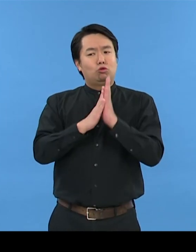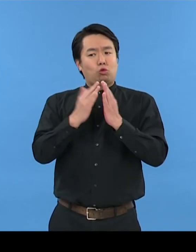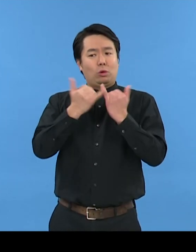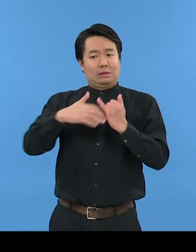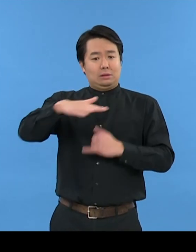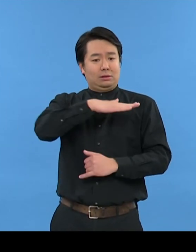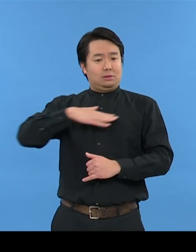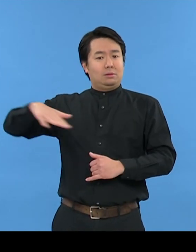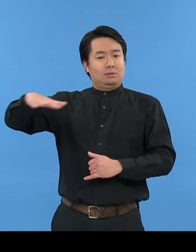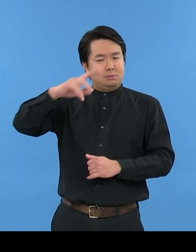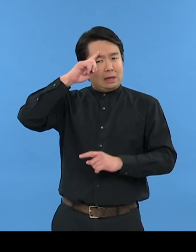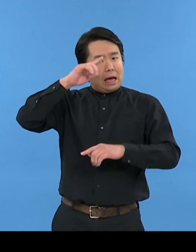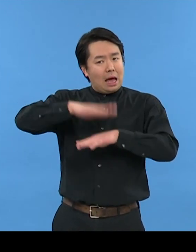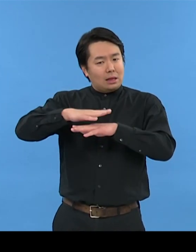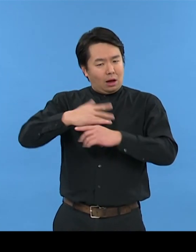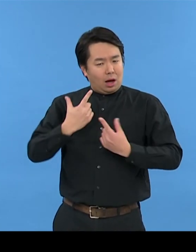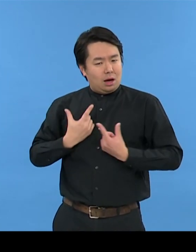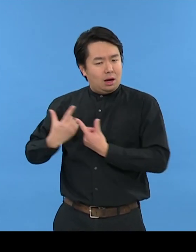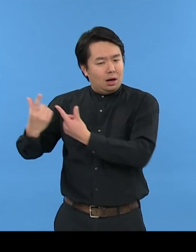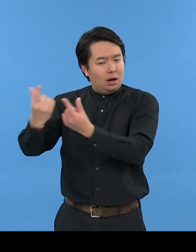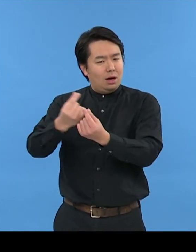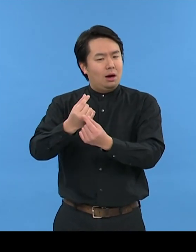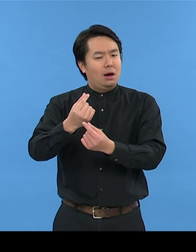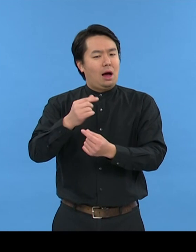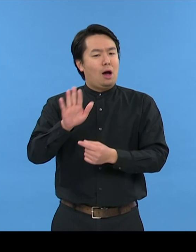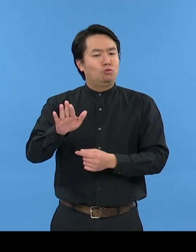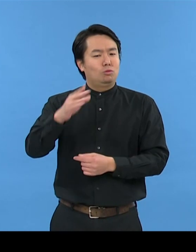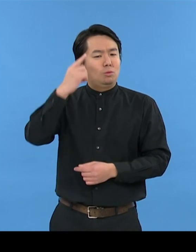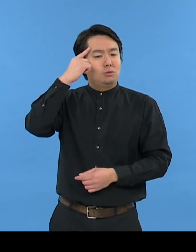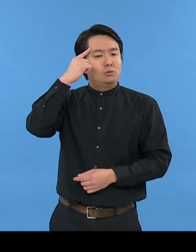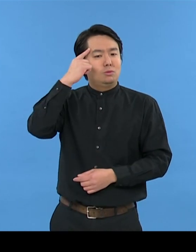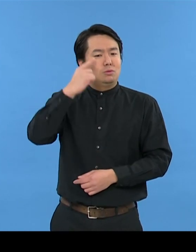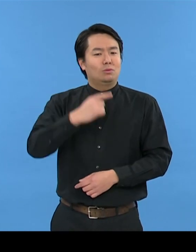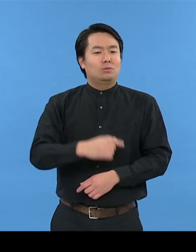して同じ感覚ではないかと思います